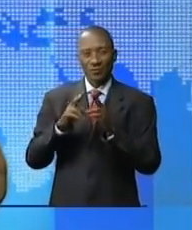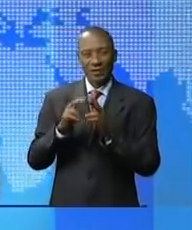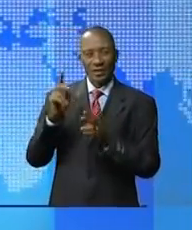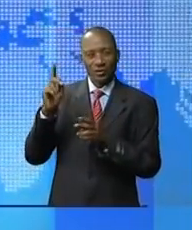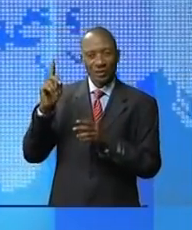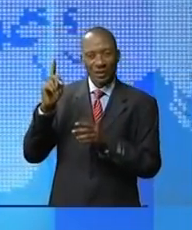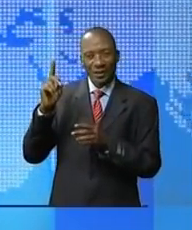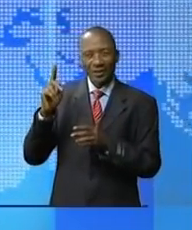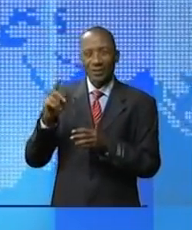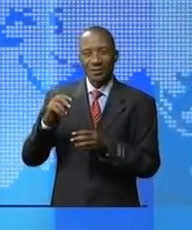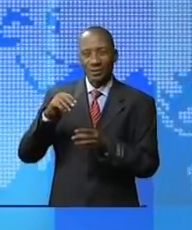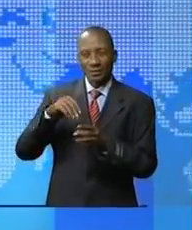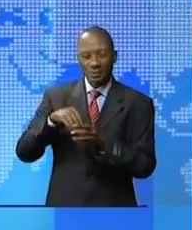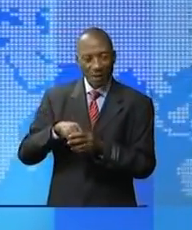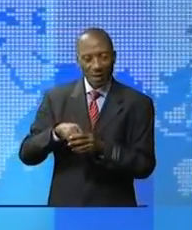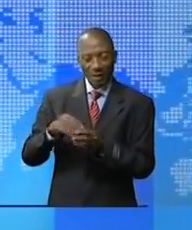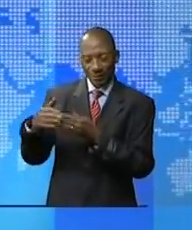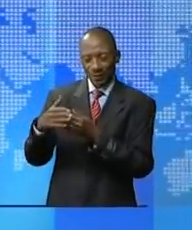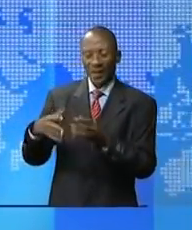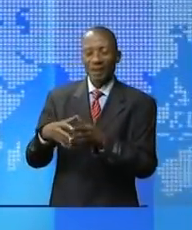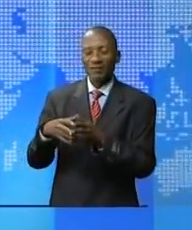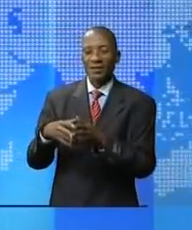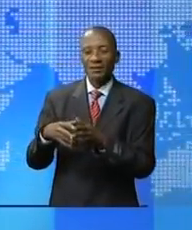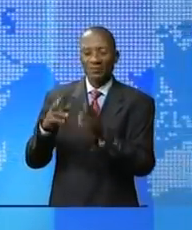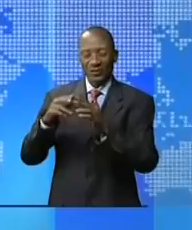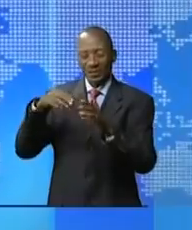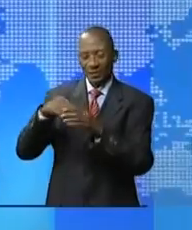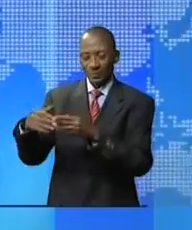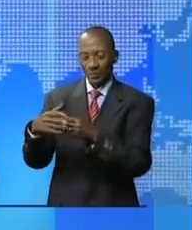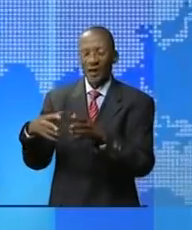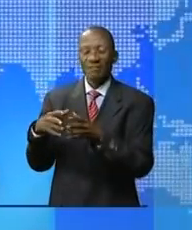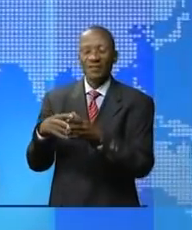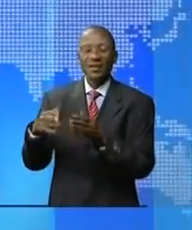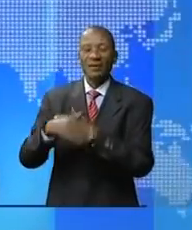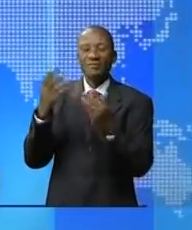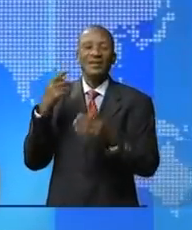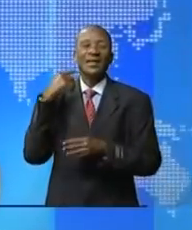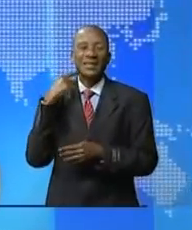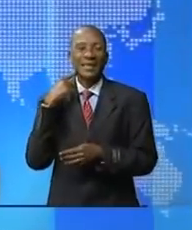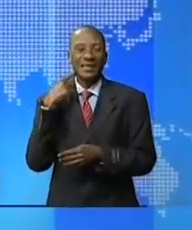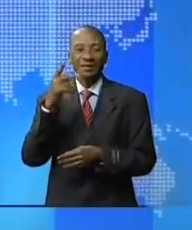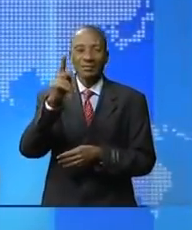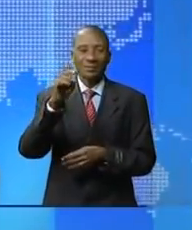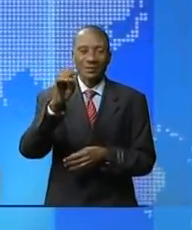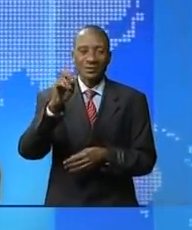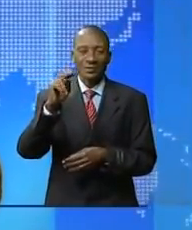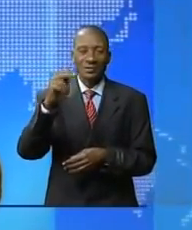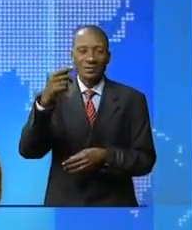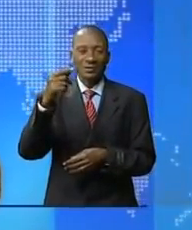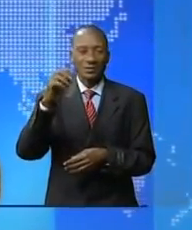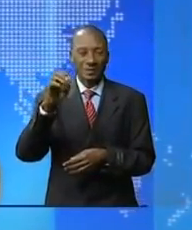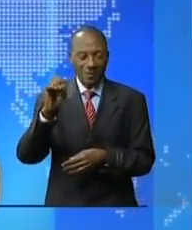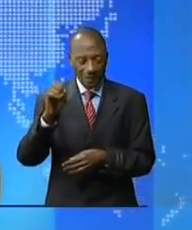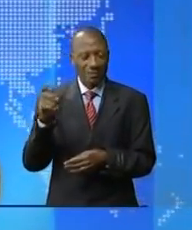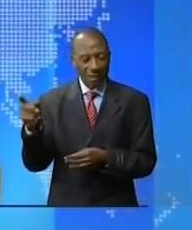l'est de la ville de Kengé. Le ministre provincial de l'Intérieur du Congo et quelques élus et les directeurs provinciaux